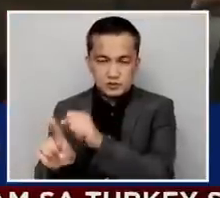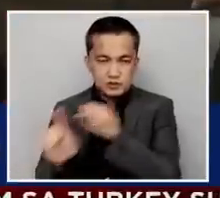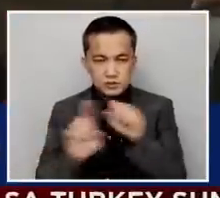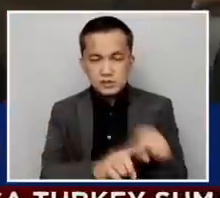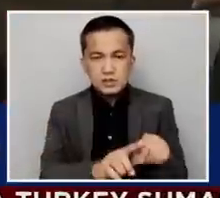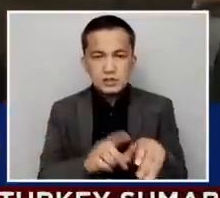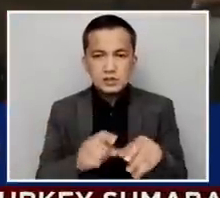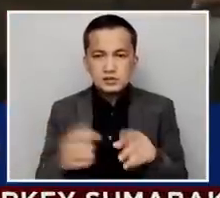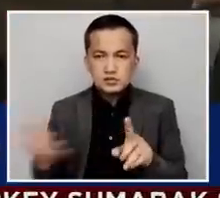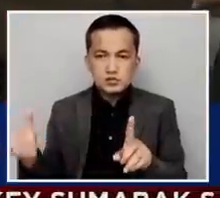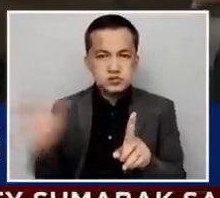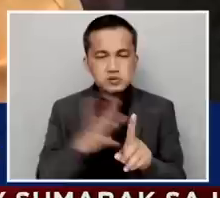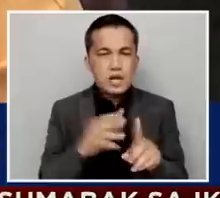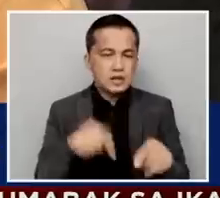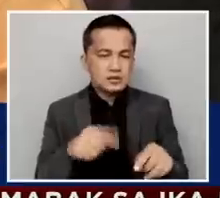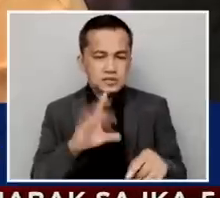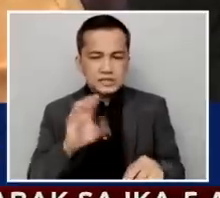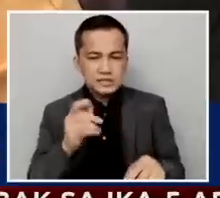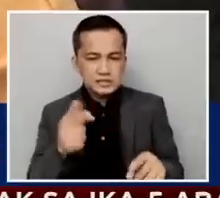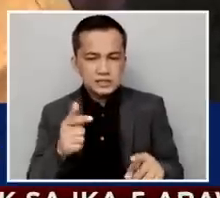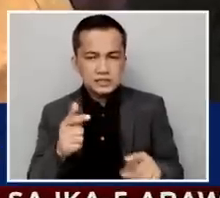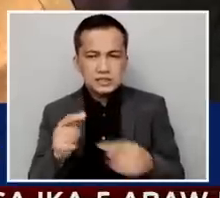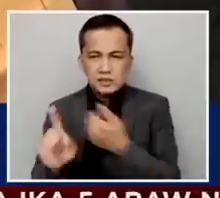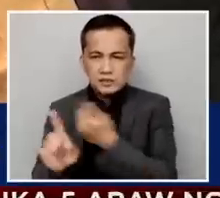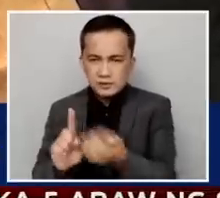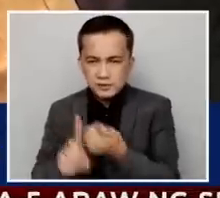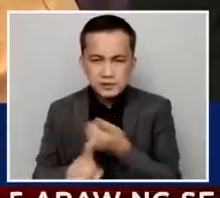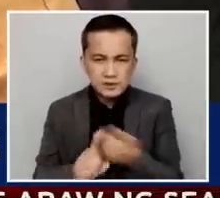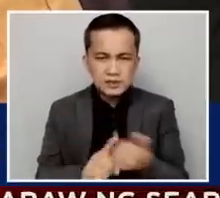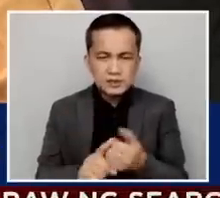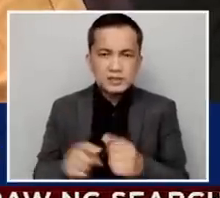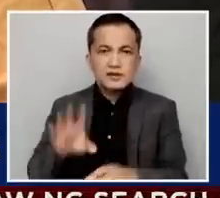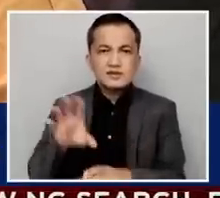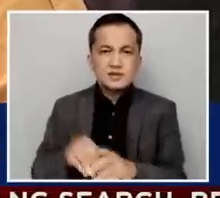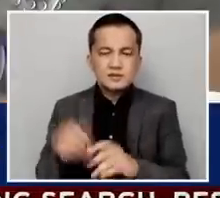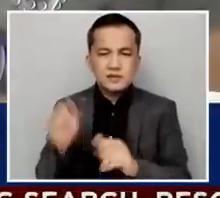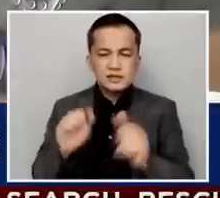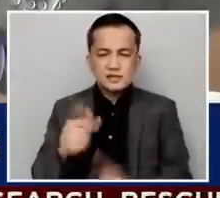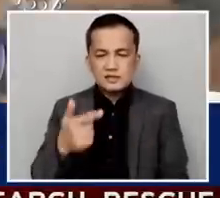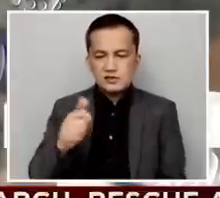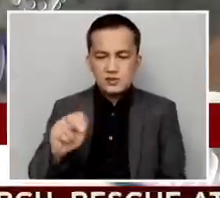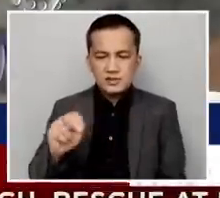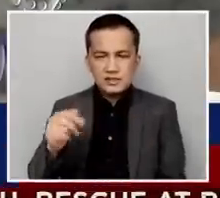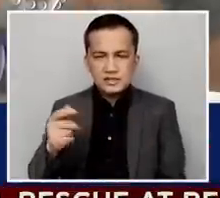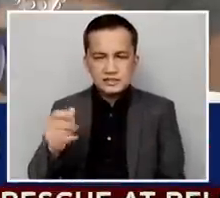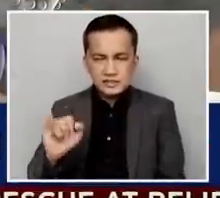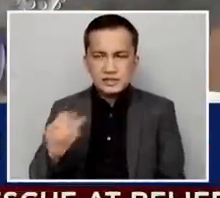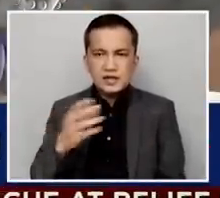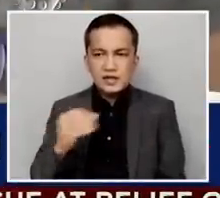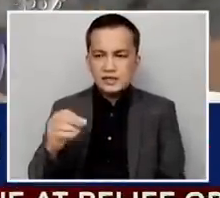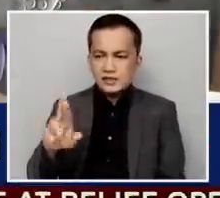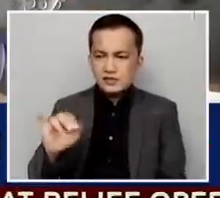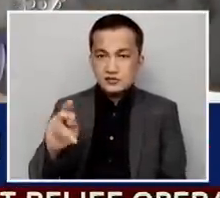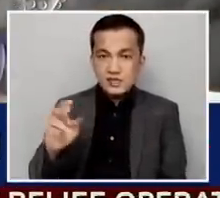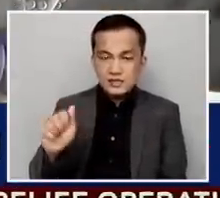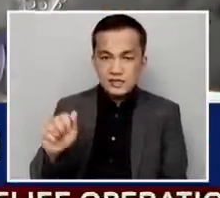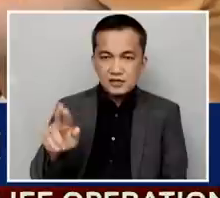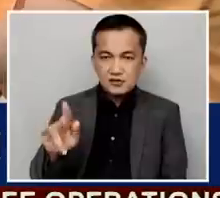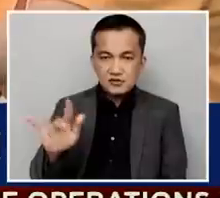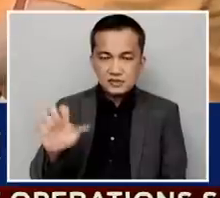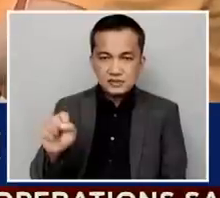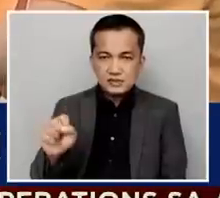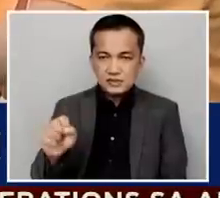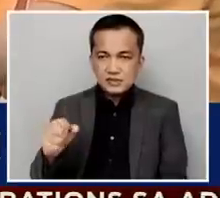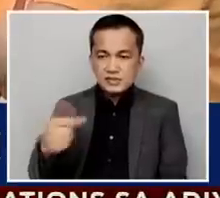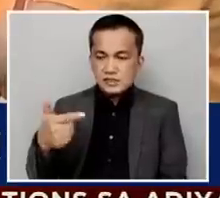sa mga umano'y biktima, kabilang ang mga aktres na sina Gwen Garcia at Rosana Roses. Si Garcia ay